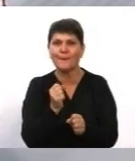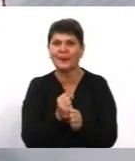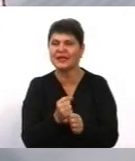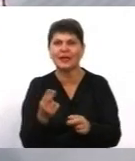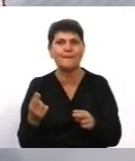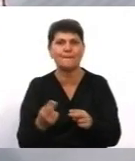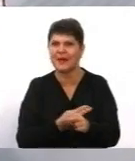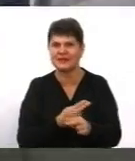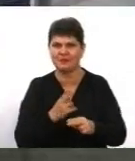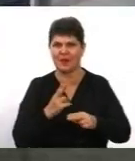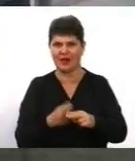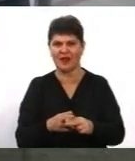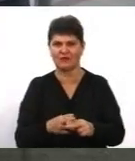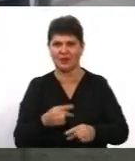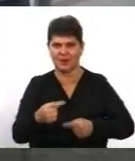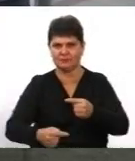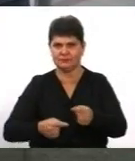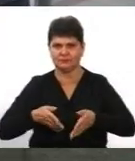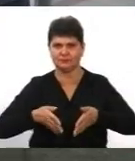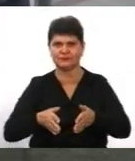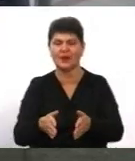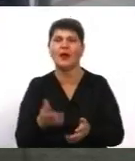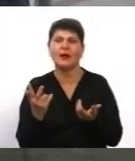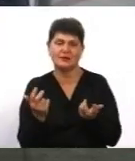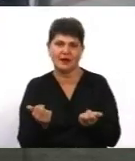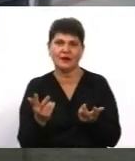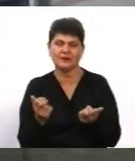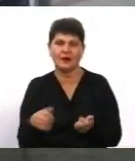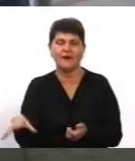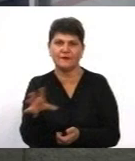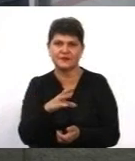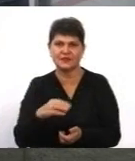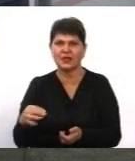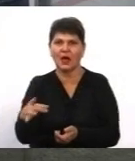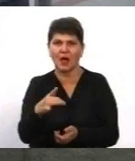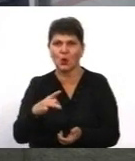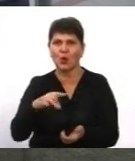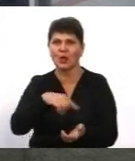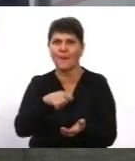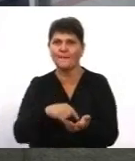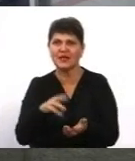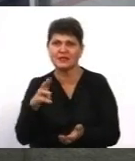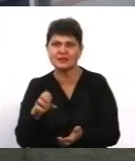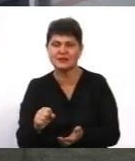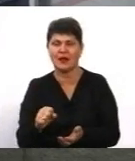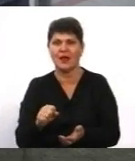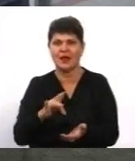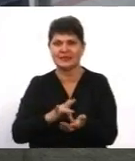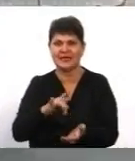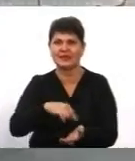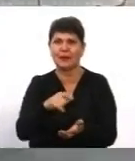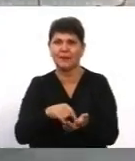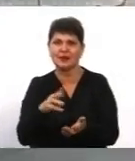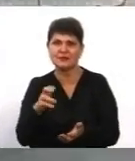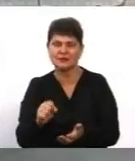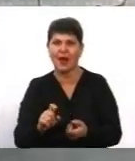велоінфраструктури, в якій прописано, що з всіх районів міста до центру міста це має бути пов'язана веломережа. Ну от над тим працюємо